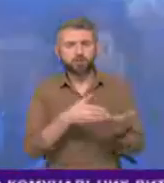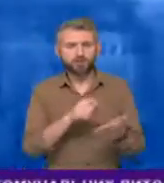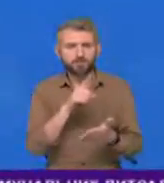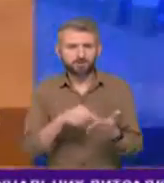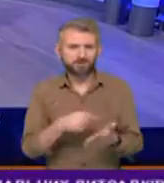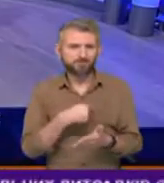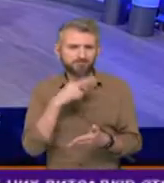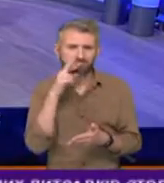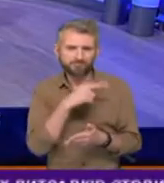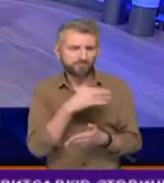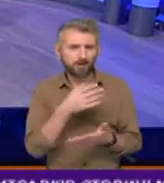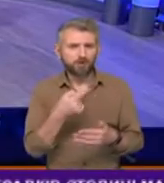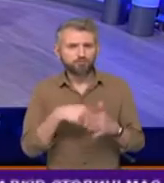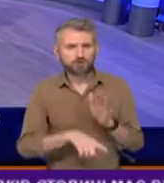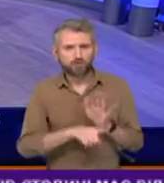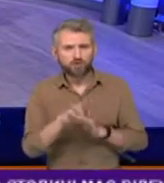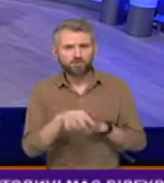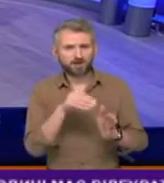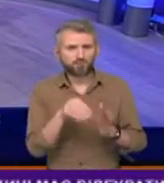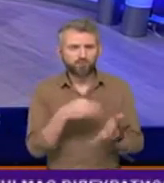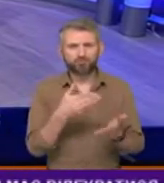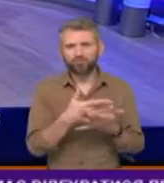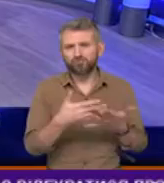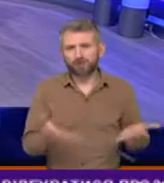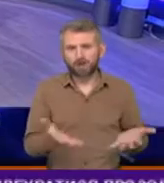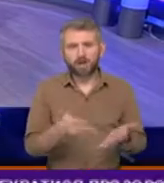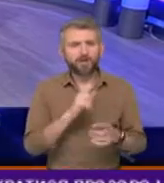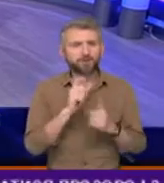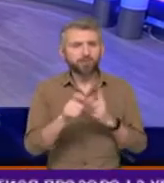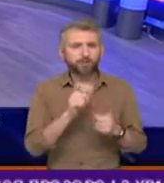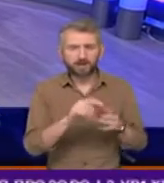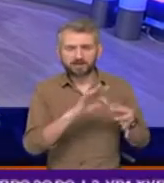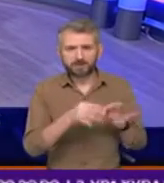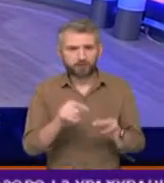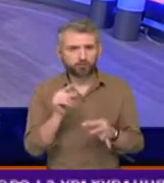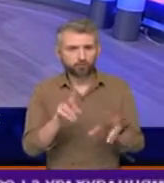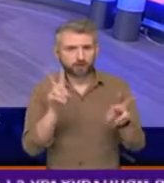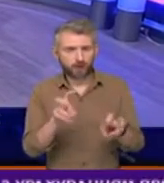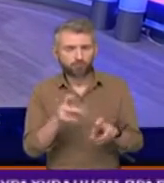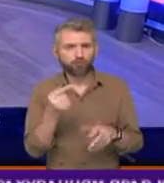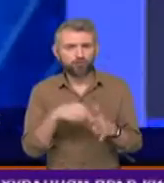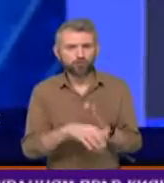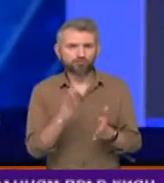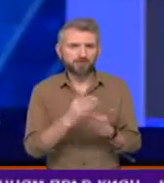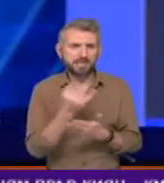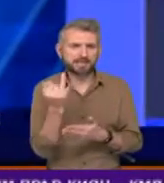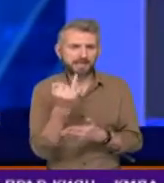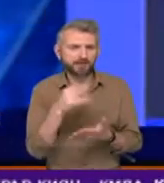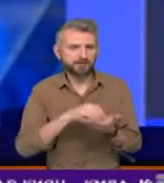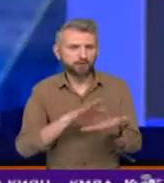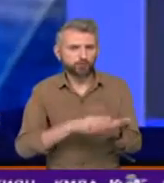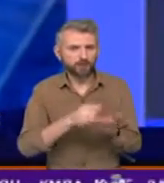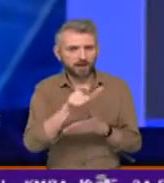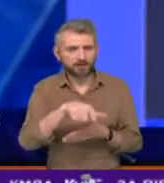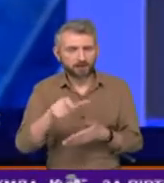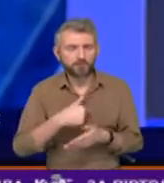буде некоректно зараз, оскільки почалися виборчі вже процедури, виборчий процес, відповідати детально на цю тему, тому що зачіплені певні інтереси вже зареєстрованих